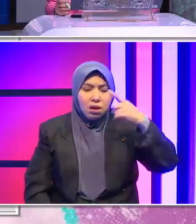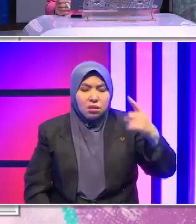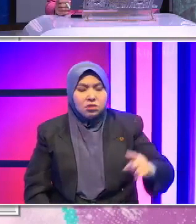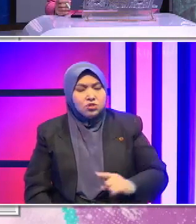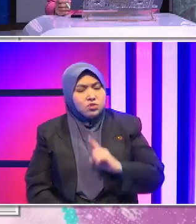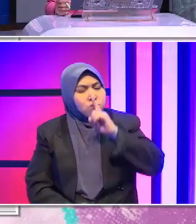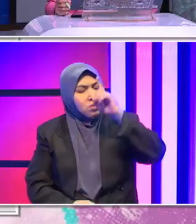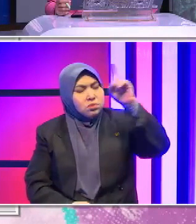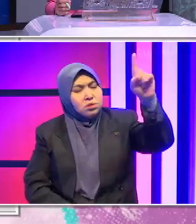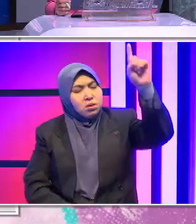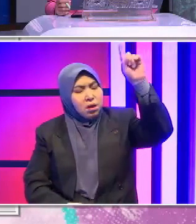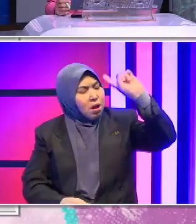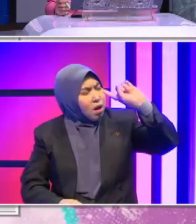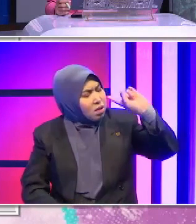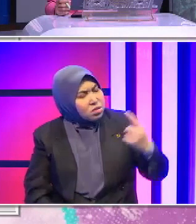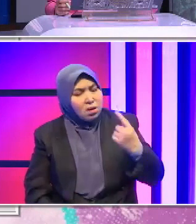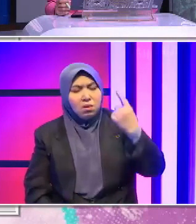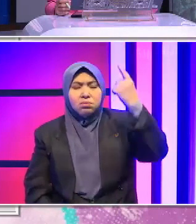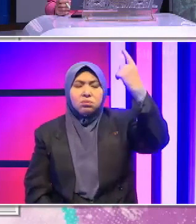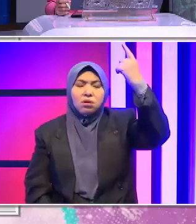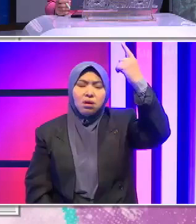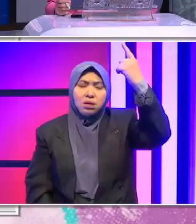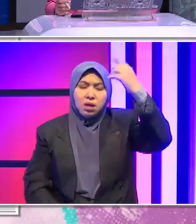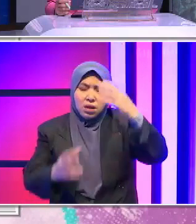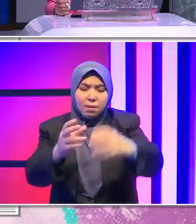إله إلا